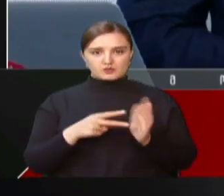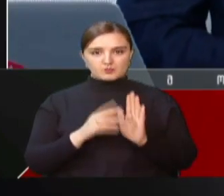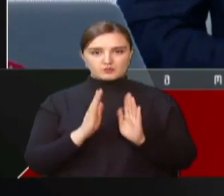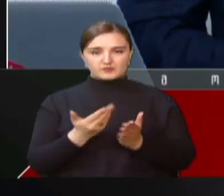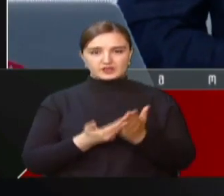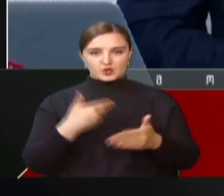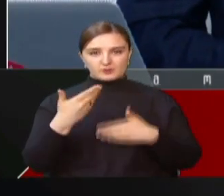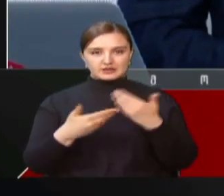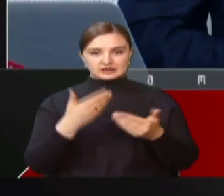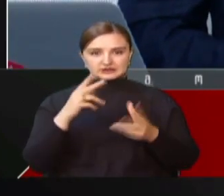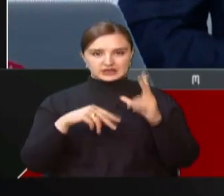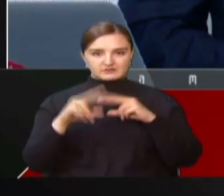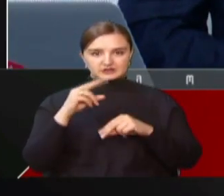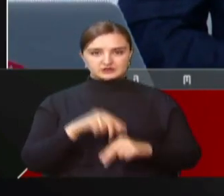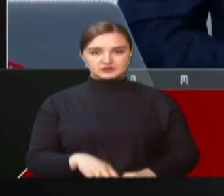რეკომენდაციების გათვალისწინებით?